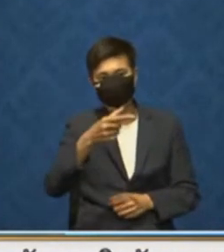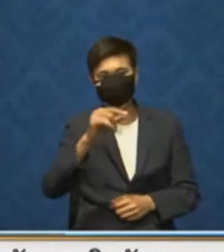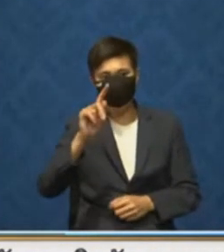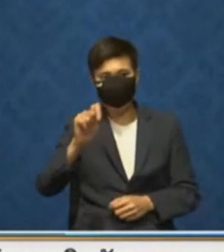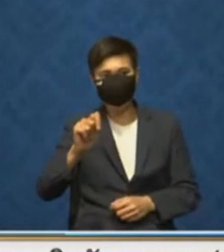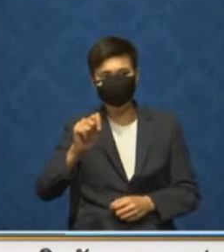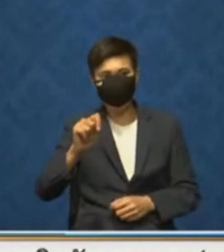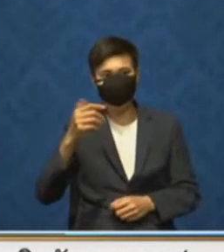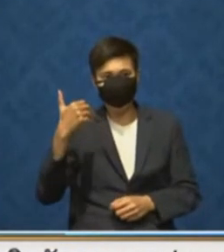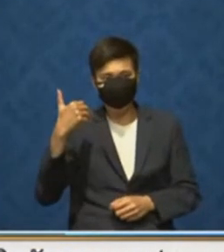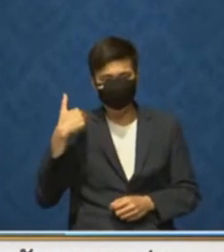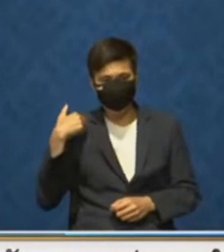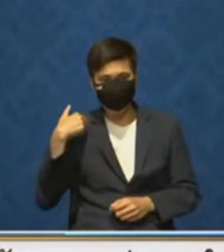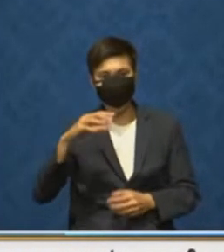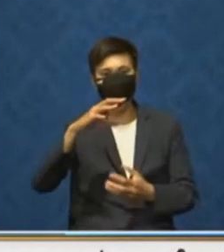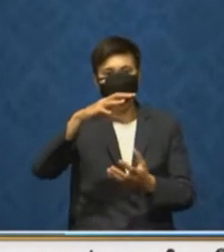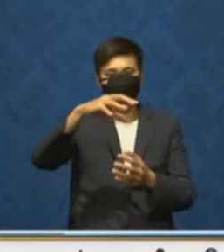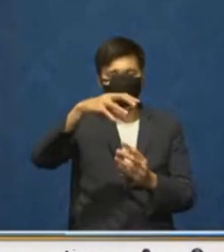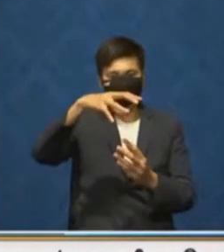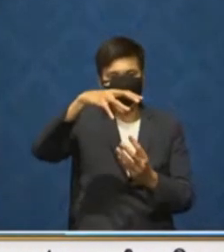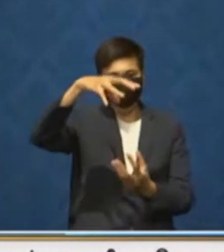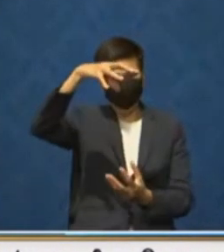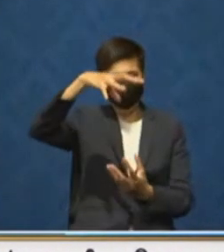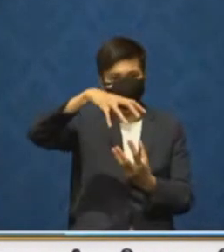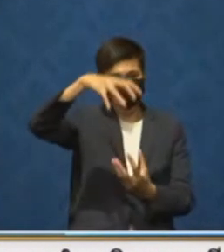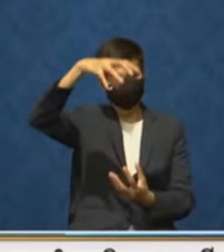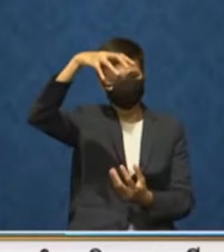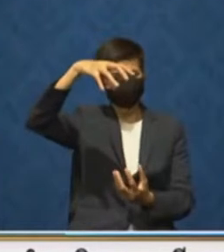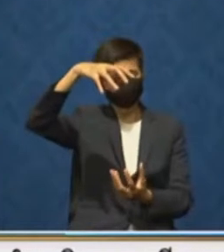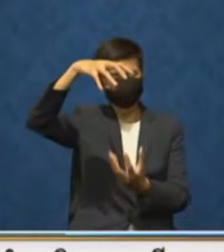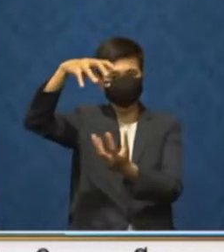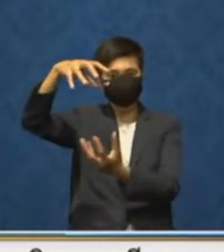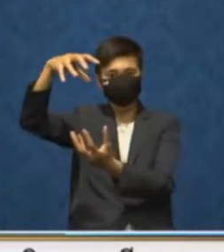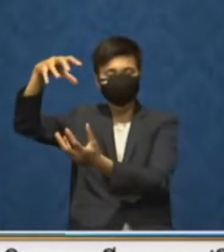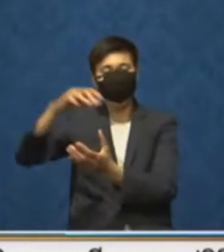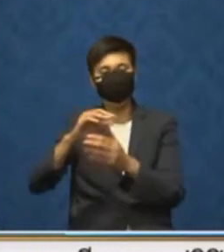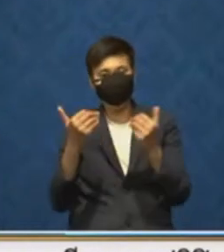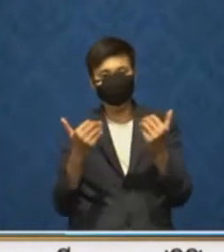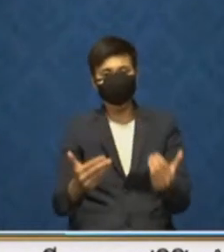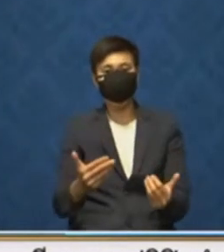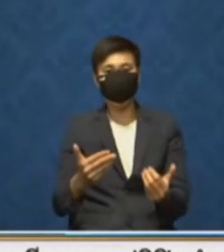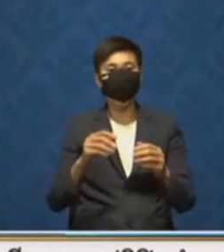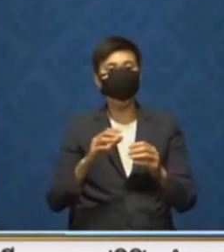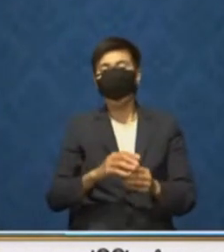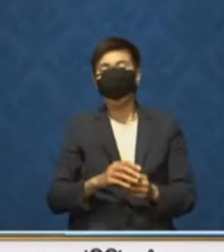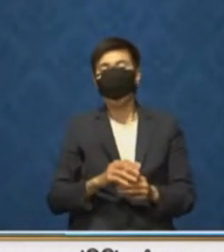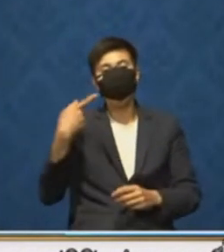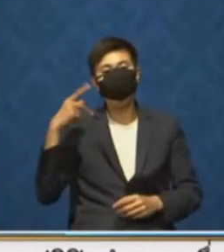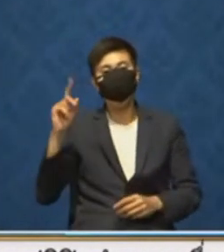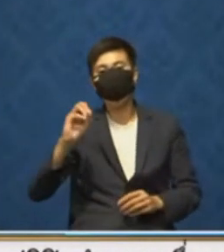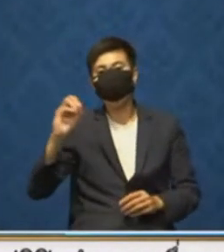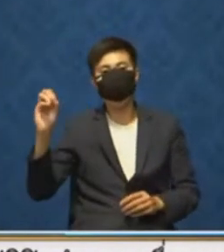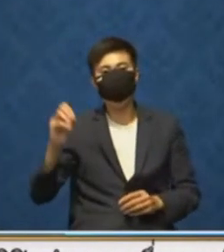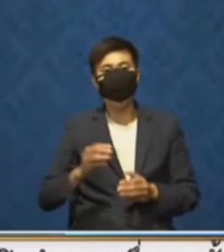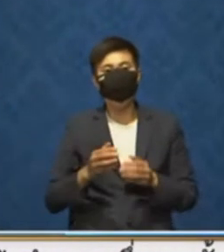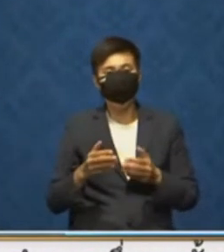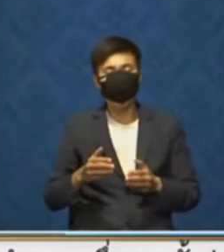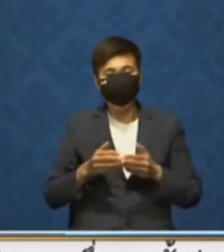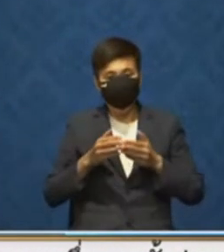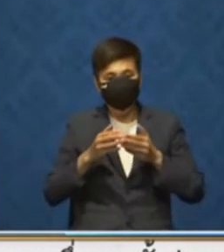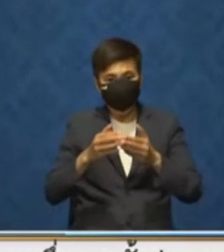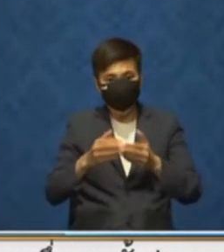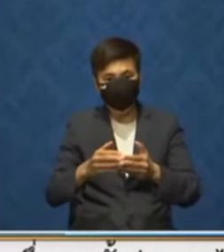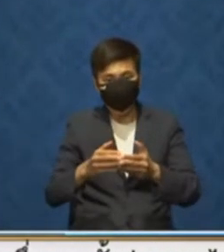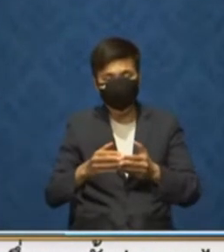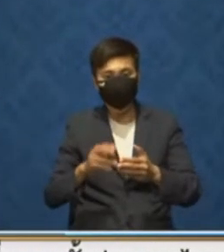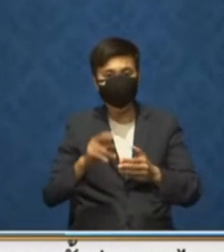ฟ้าหน้าตอนนี้จำหน่ายหมดแล้วนะครับไม่ใช้ประโยชน์เลยเลยเรือดำน้ำก็ไม่มีเครื่องนะ